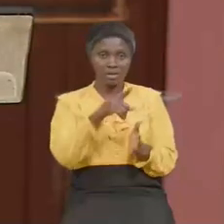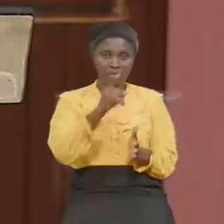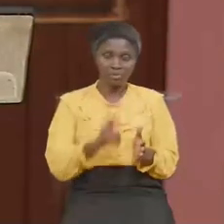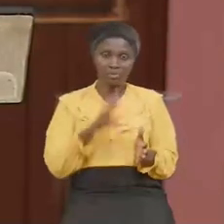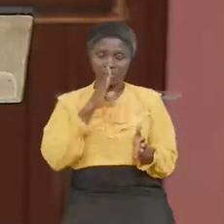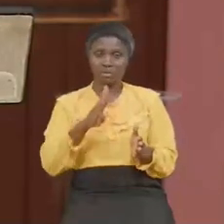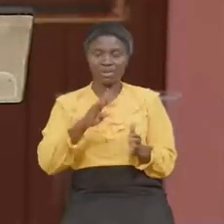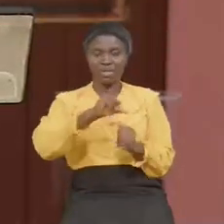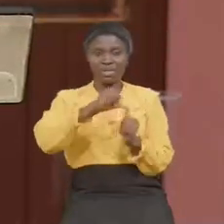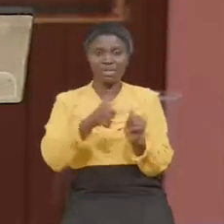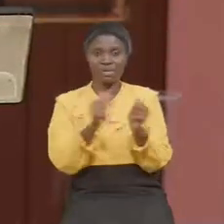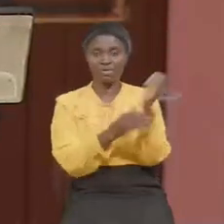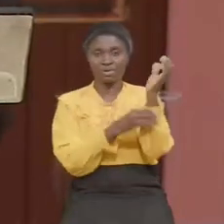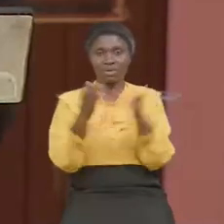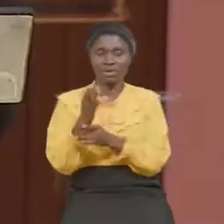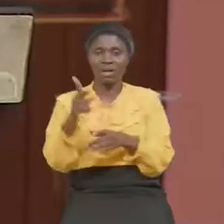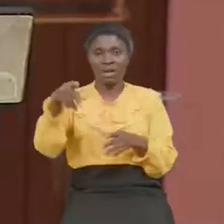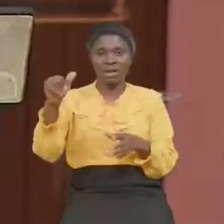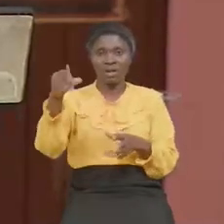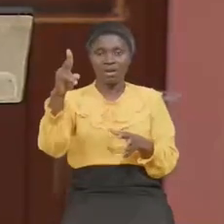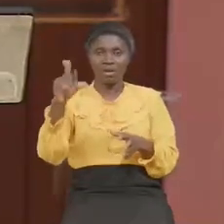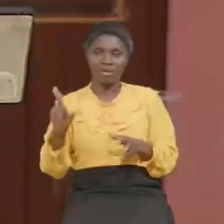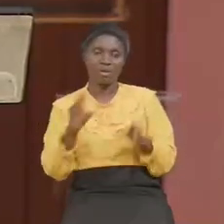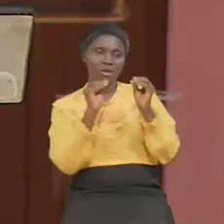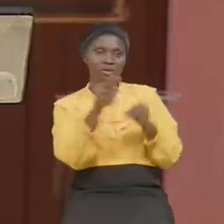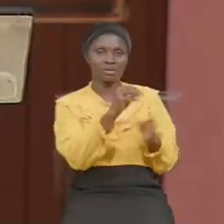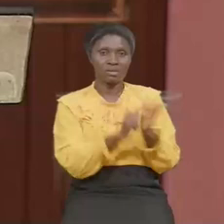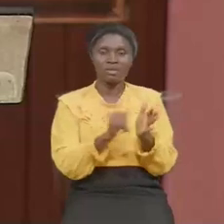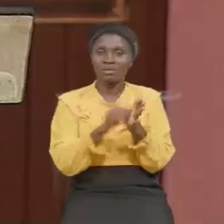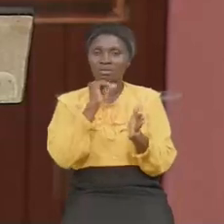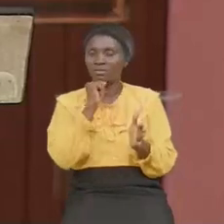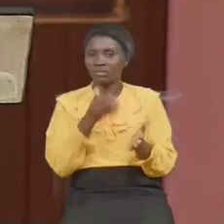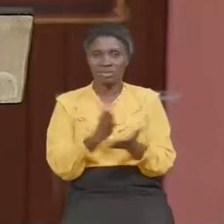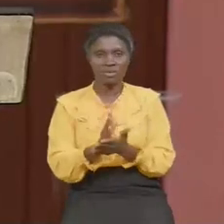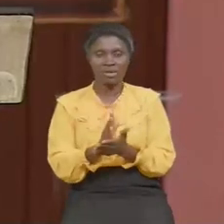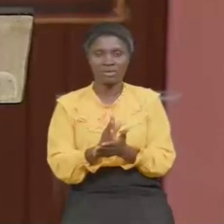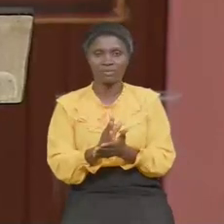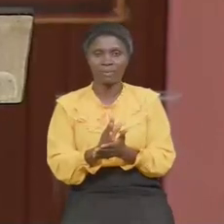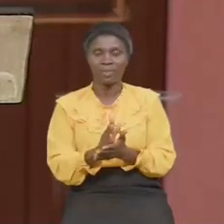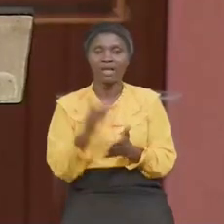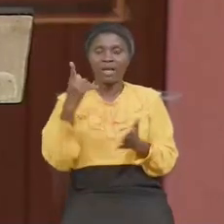n'est plus pour nous, mais la circoncision, qui n'est pas faite d'une main,